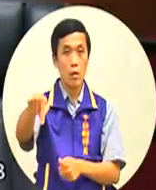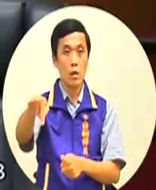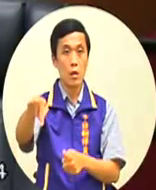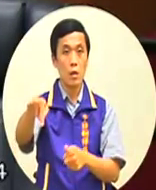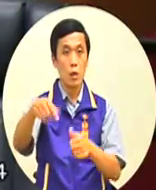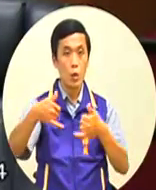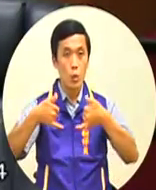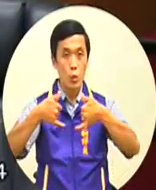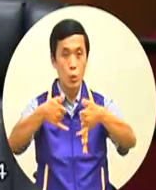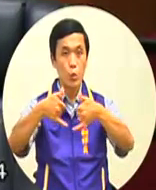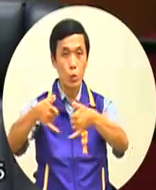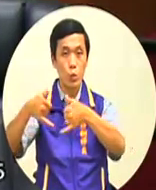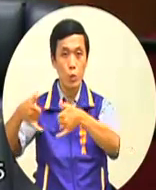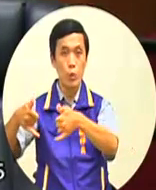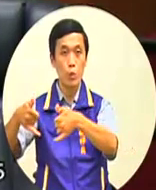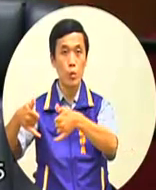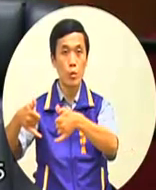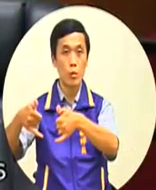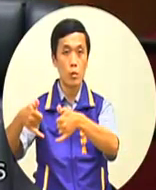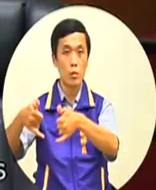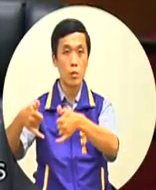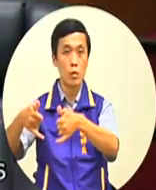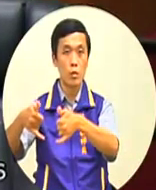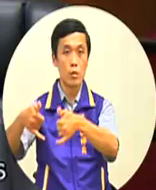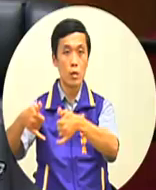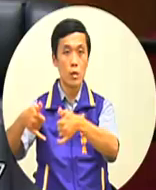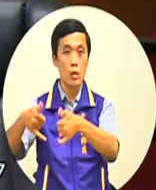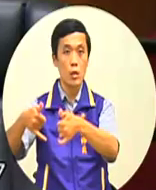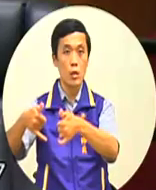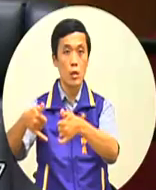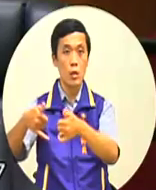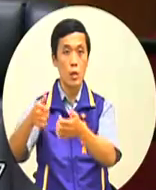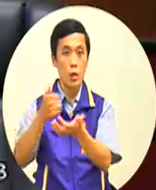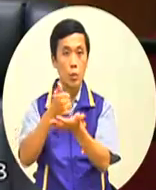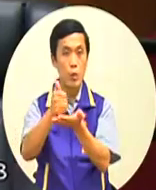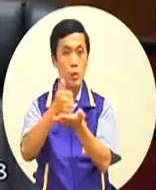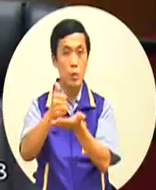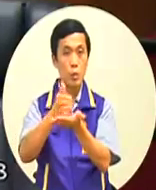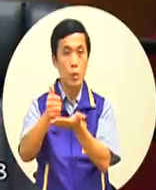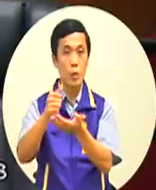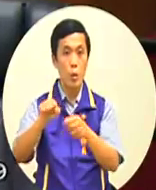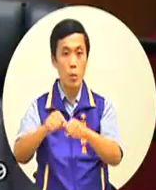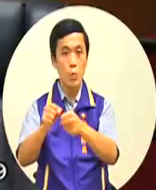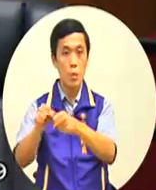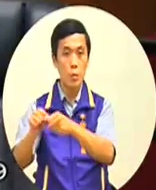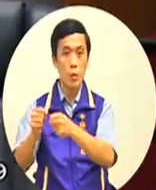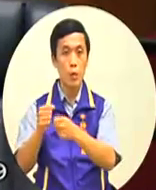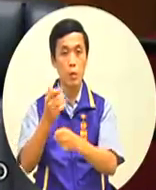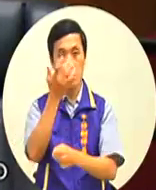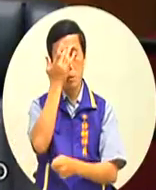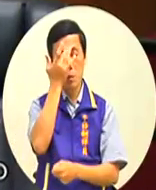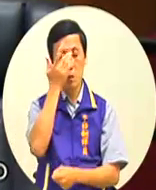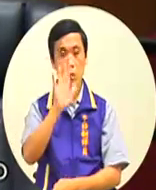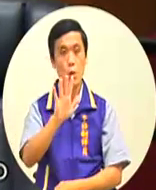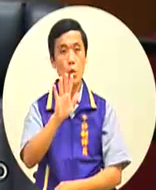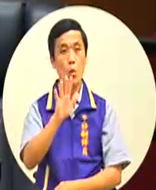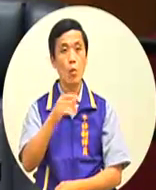的道路哈，又产销运输的这个道路的破坏哈，所以我们提了一